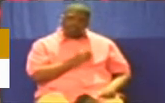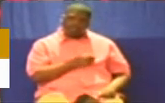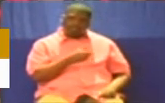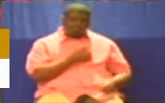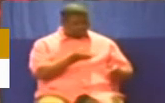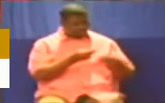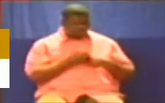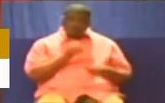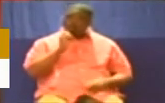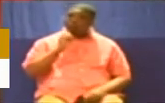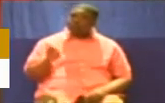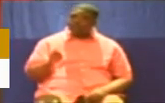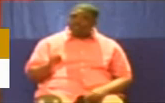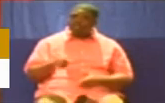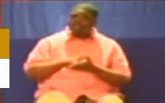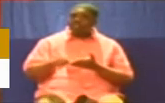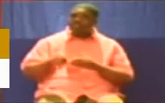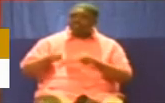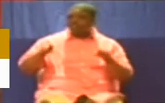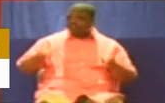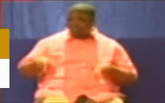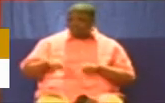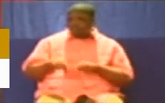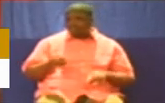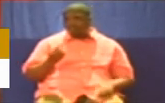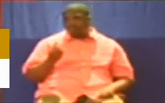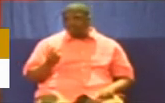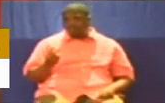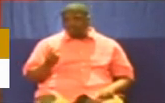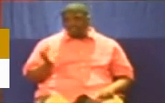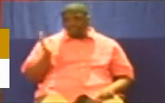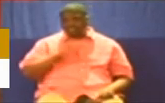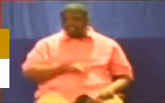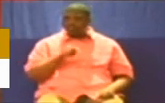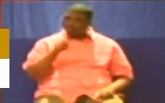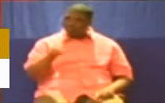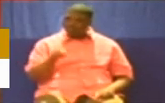offer, nikalipia viwanja viwili siku hiyo hiyo.